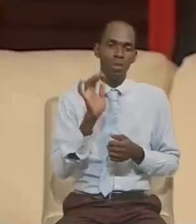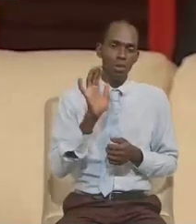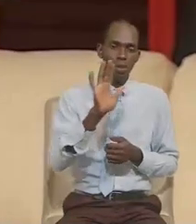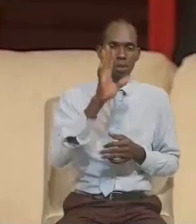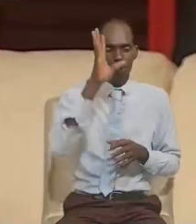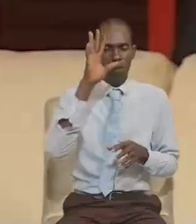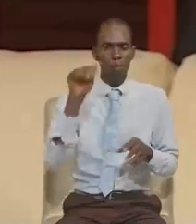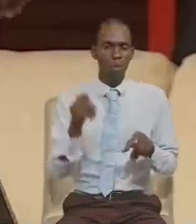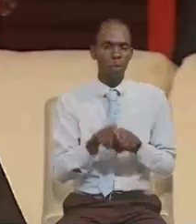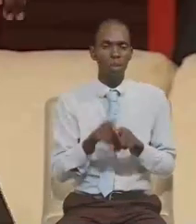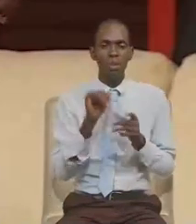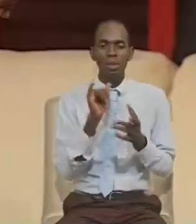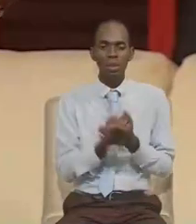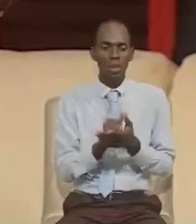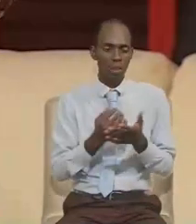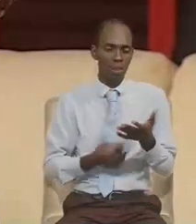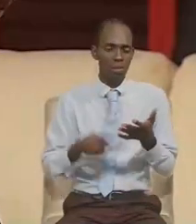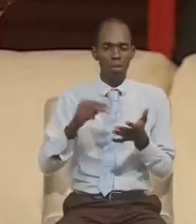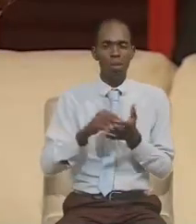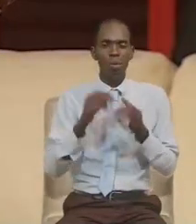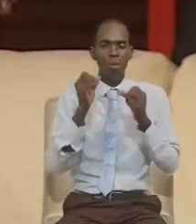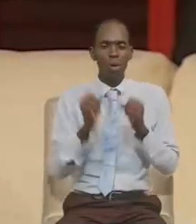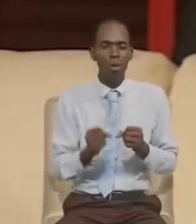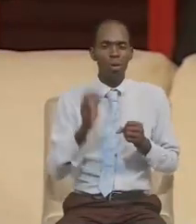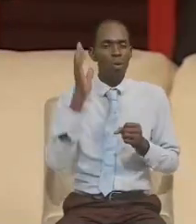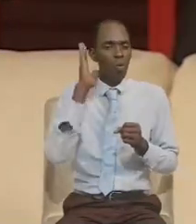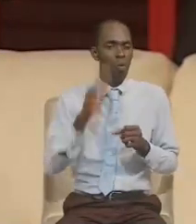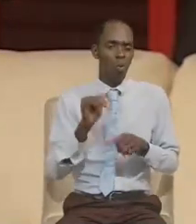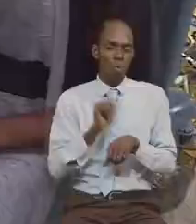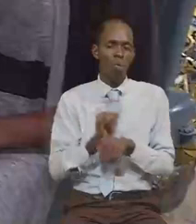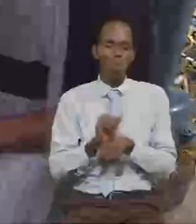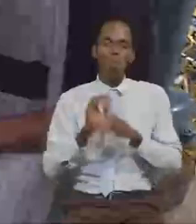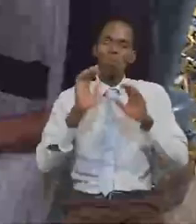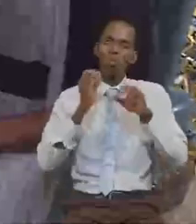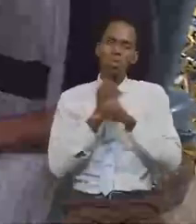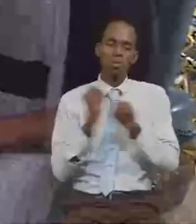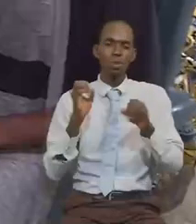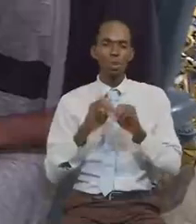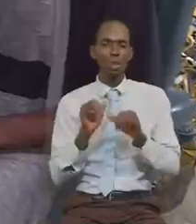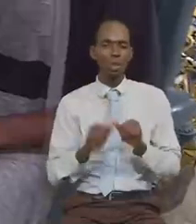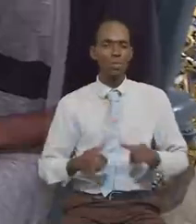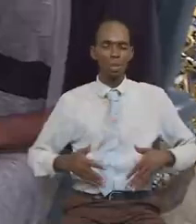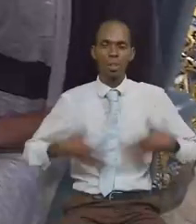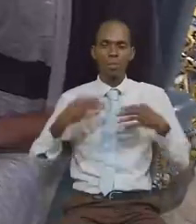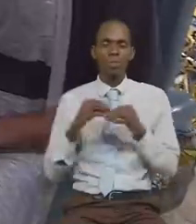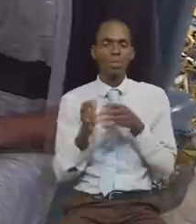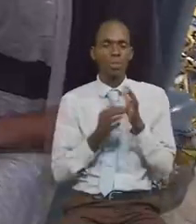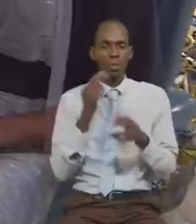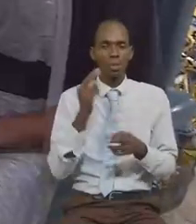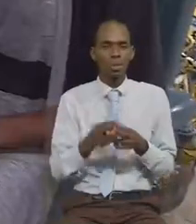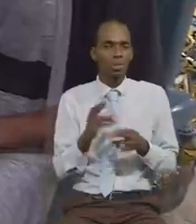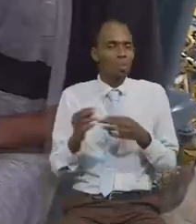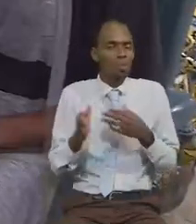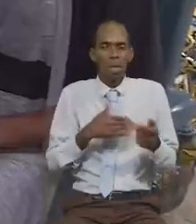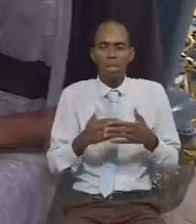Cette puissance de résurrection agira et apportera le salut dans chaque vie. Peu importe la distance que tu as déjà